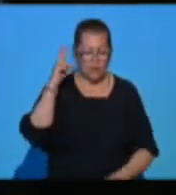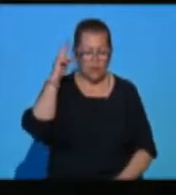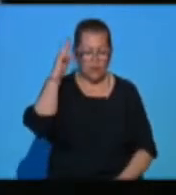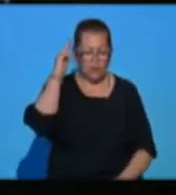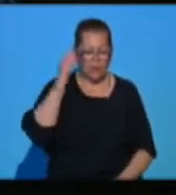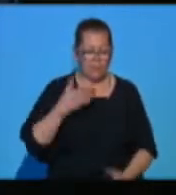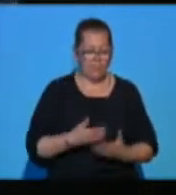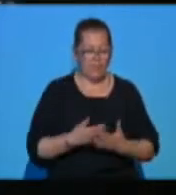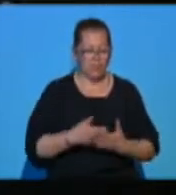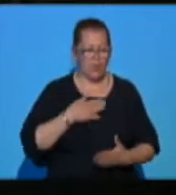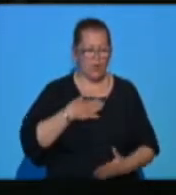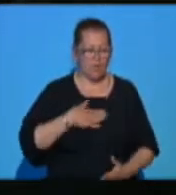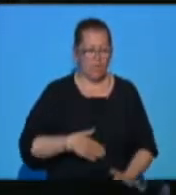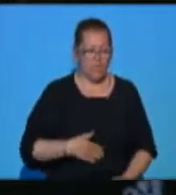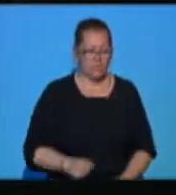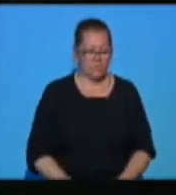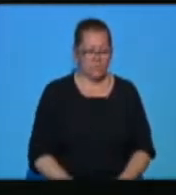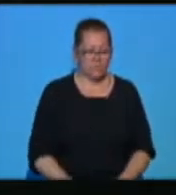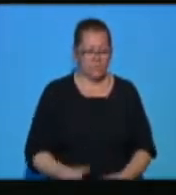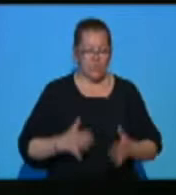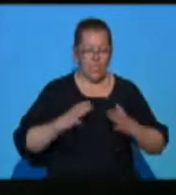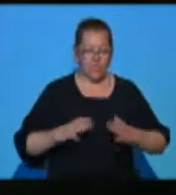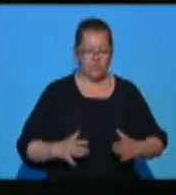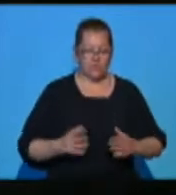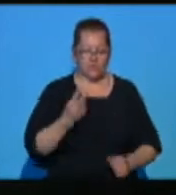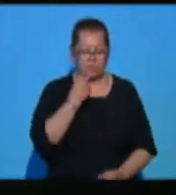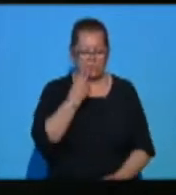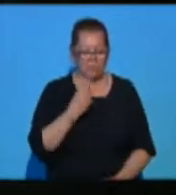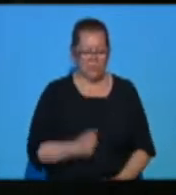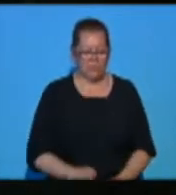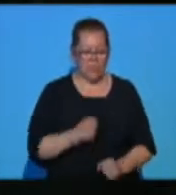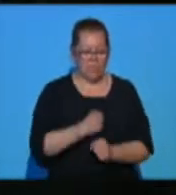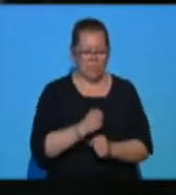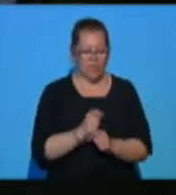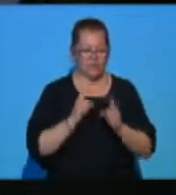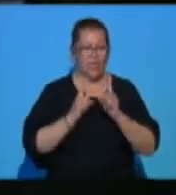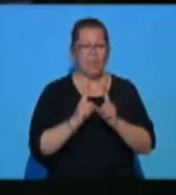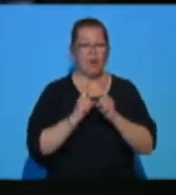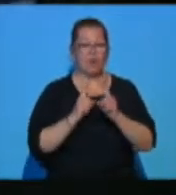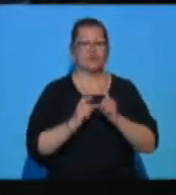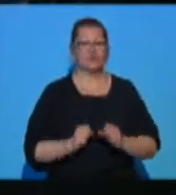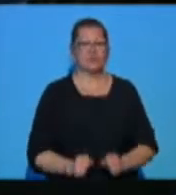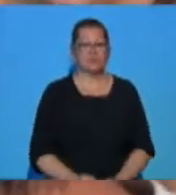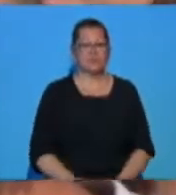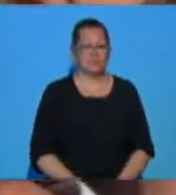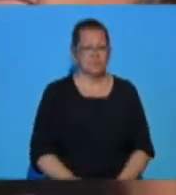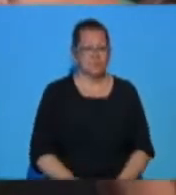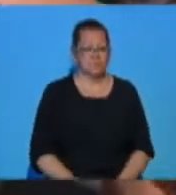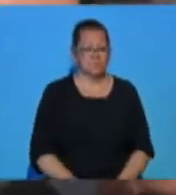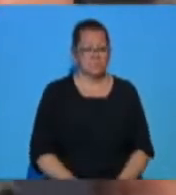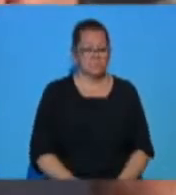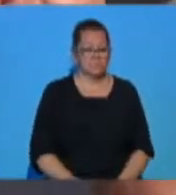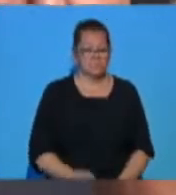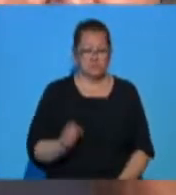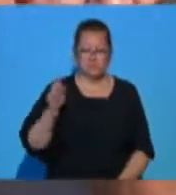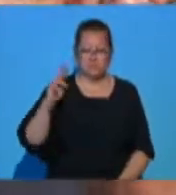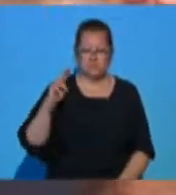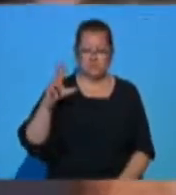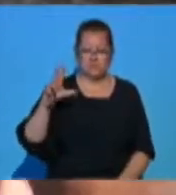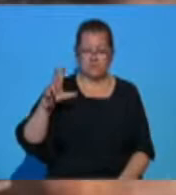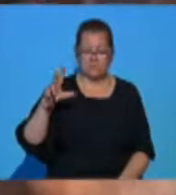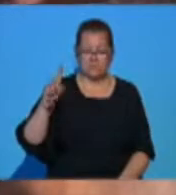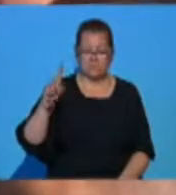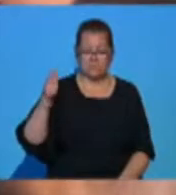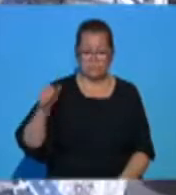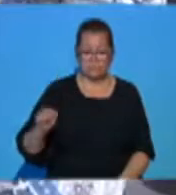îmi place și acum aștept să vedem. Facem și cursul. Cursuri avem destule, da. În Olt,